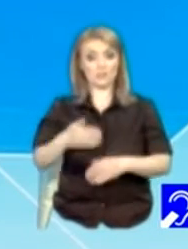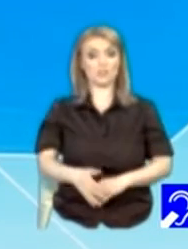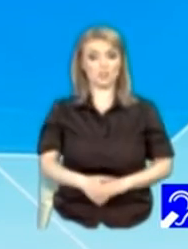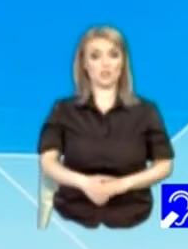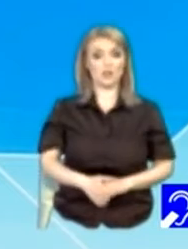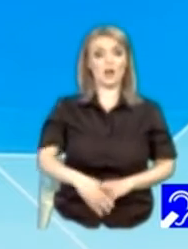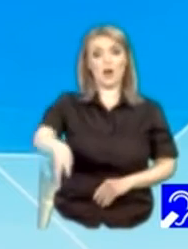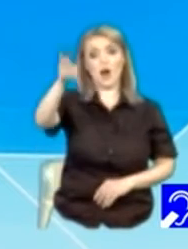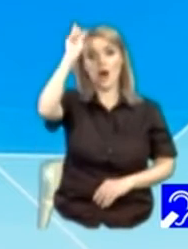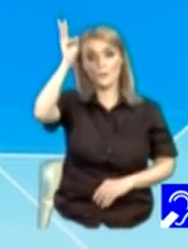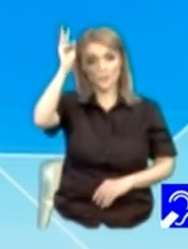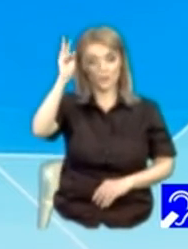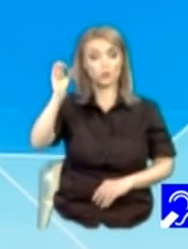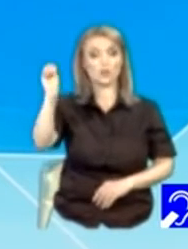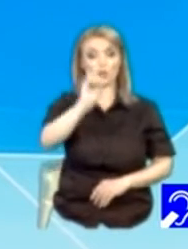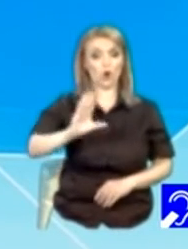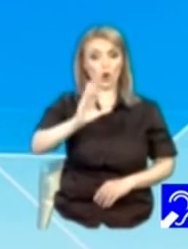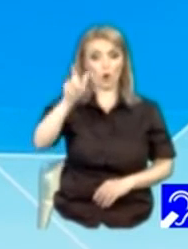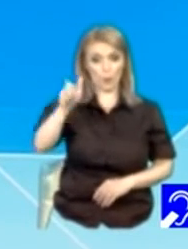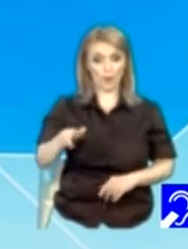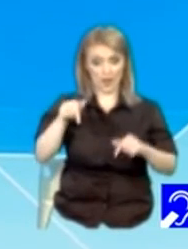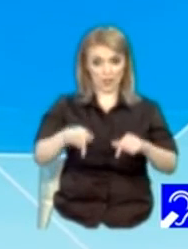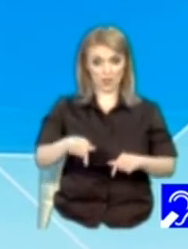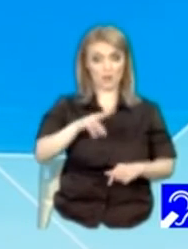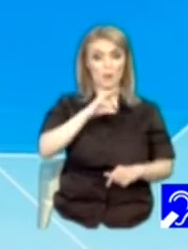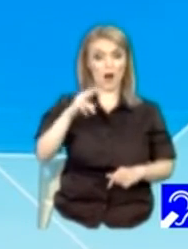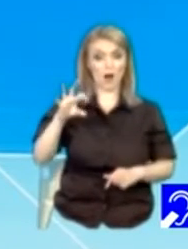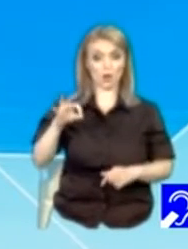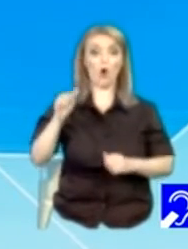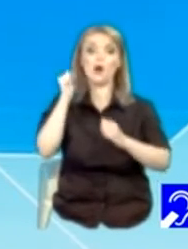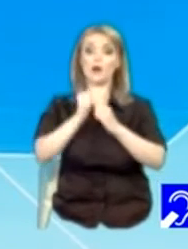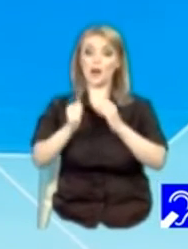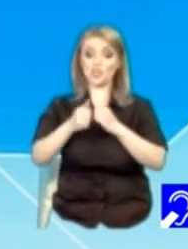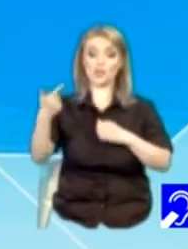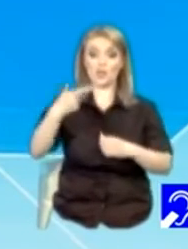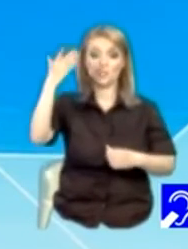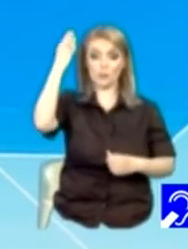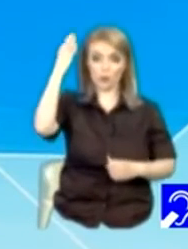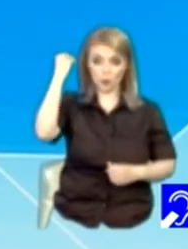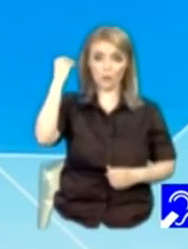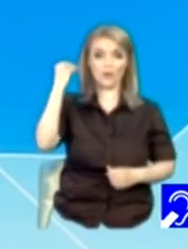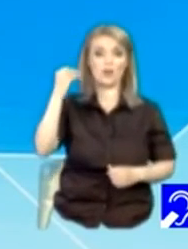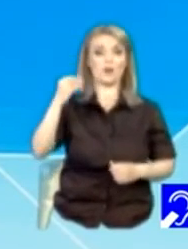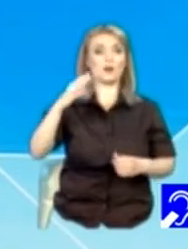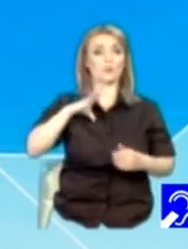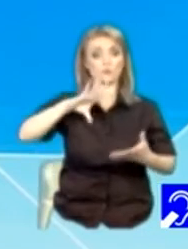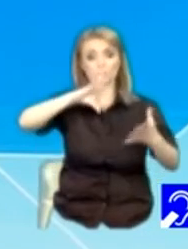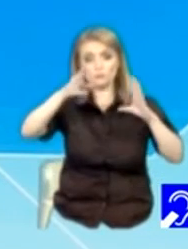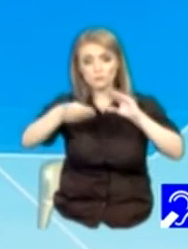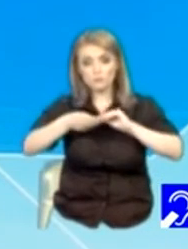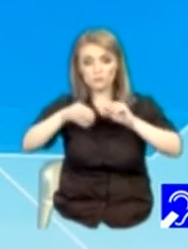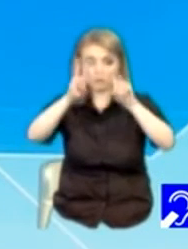ambasadorul excelența sa, Mihalco, fiecare cetățean al Republicii Moldova, după estimările făcute de